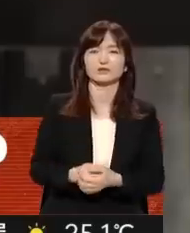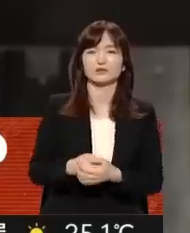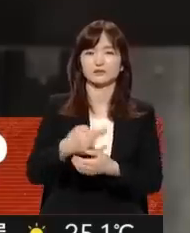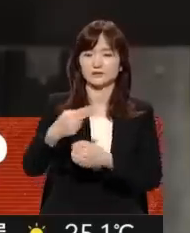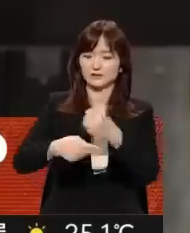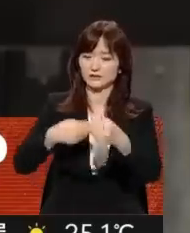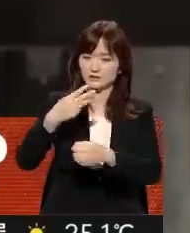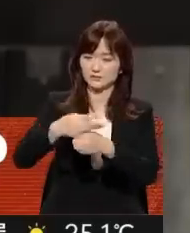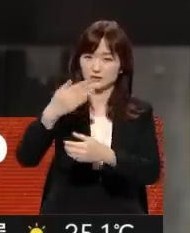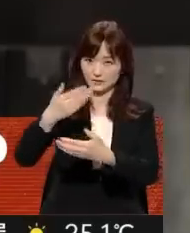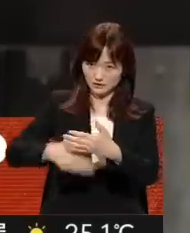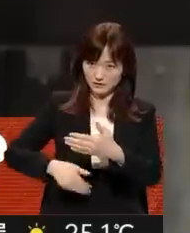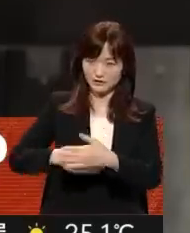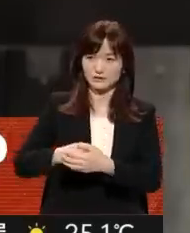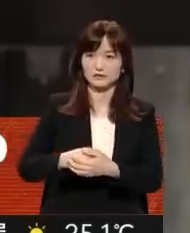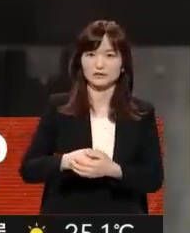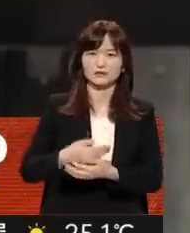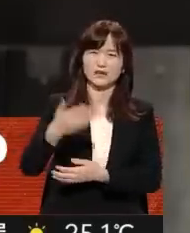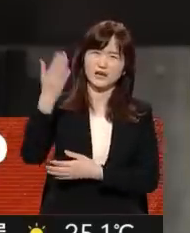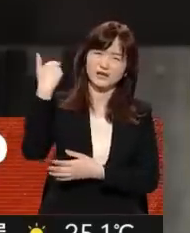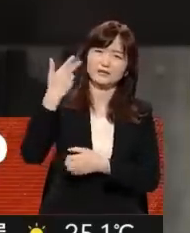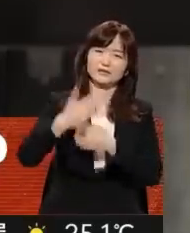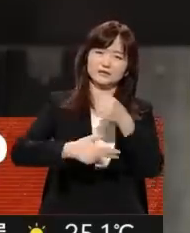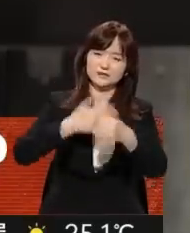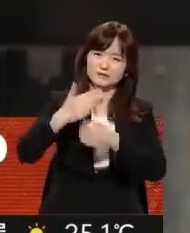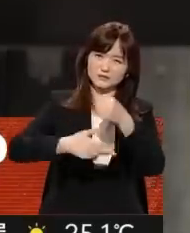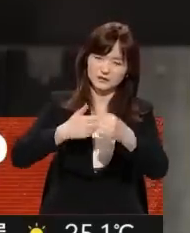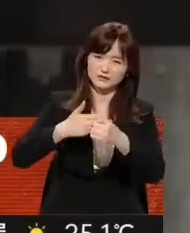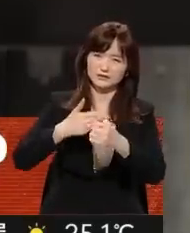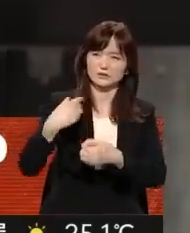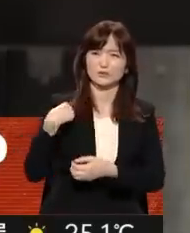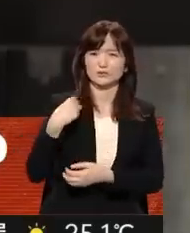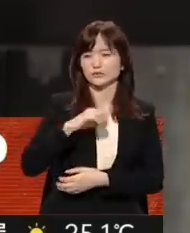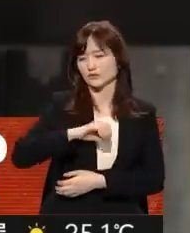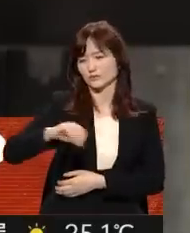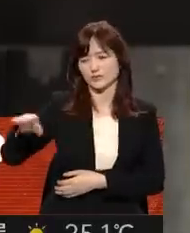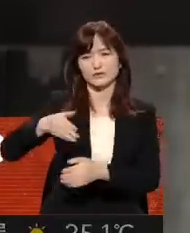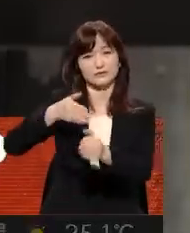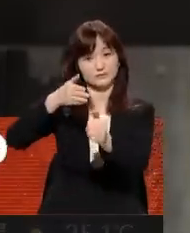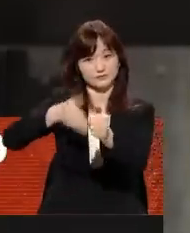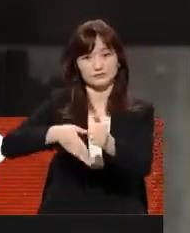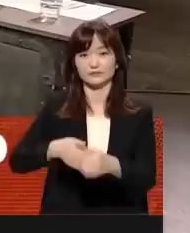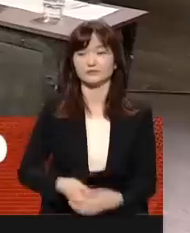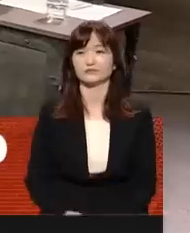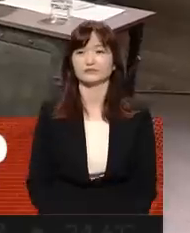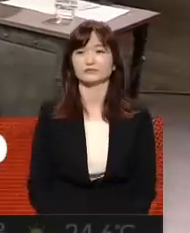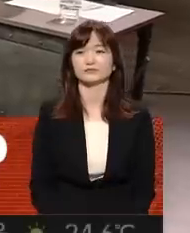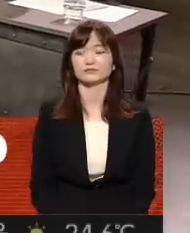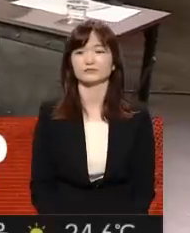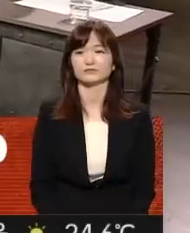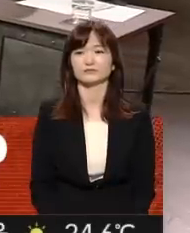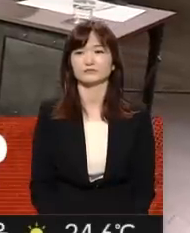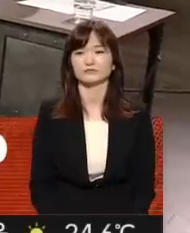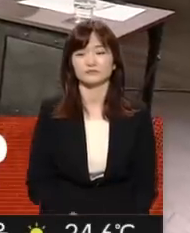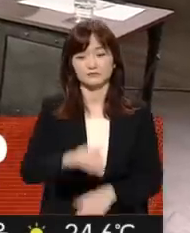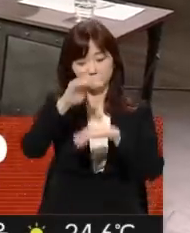남겨두시고 나머지 7, 8년 된 건 모두 버리시길 내가 강력하게 주장합니다. 아, 그런데 저는 솔직히 이 사연 처음 듣고 나서 아유,